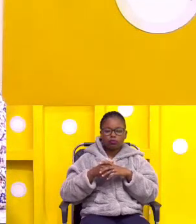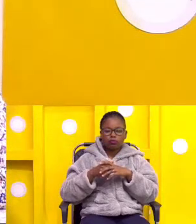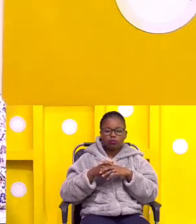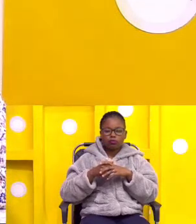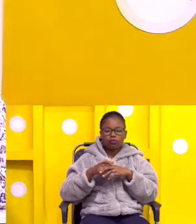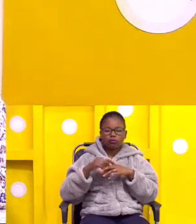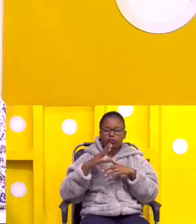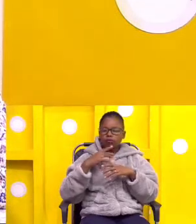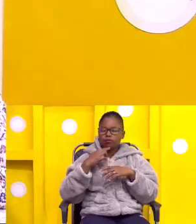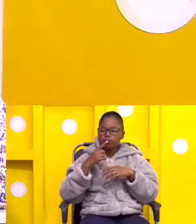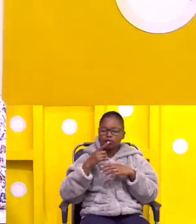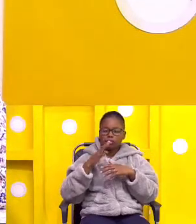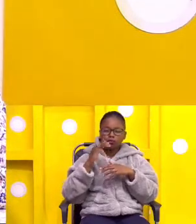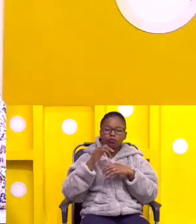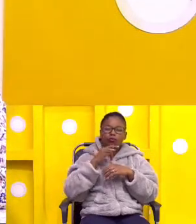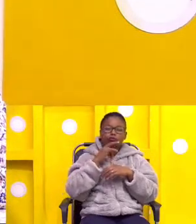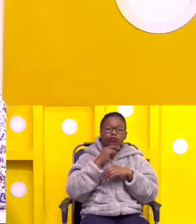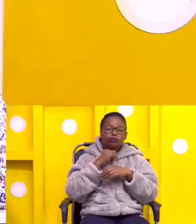ngĩrwo nĩ ithe